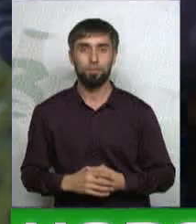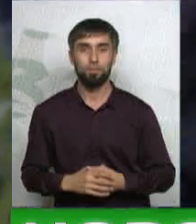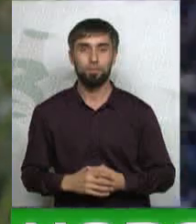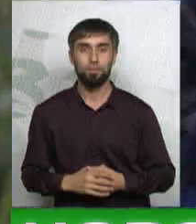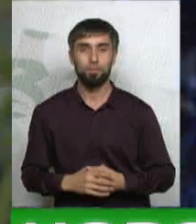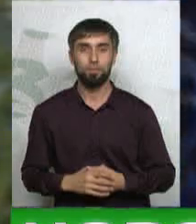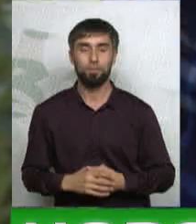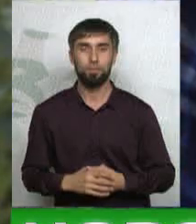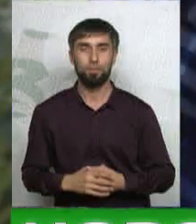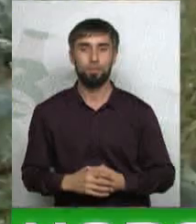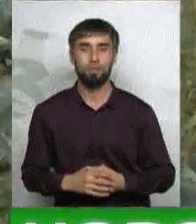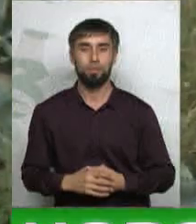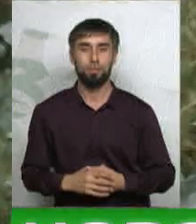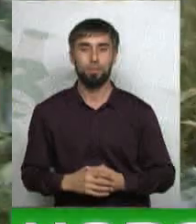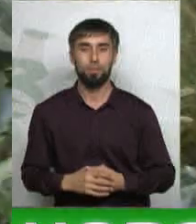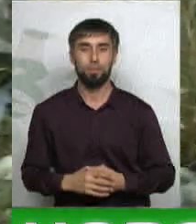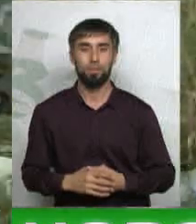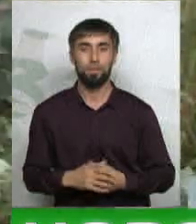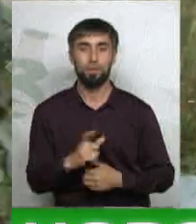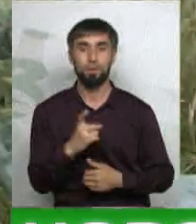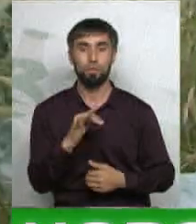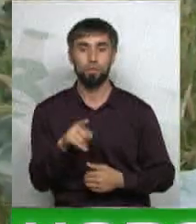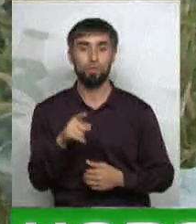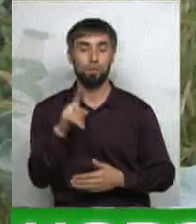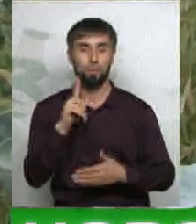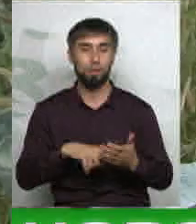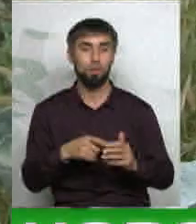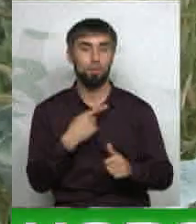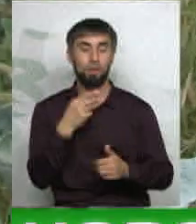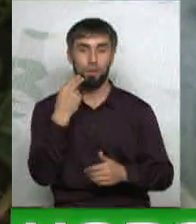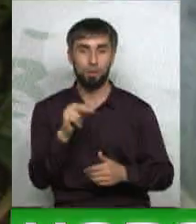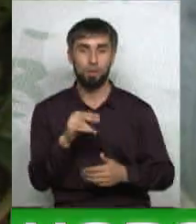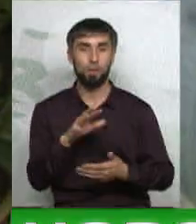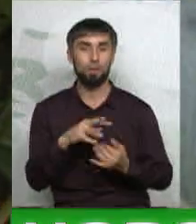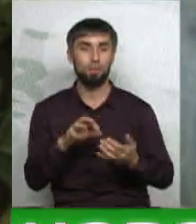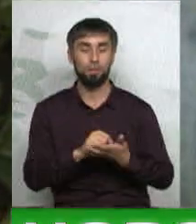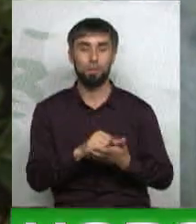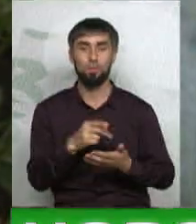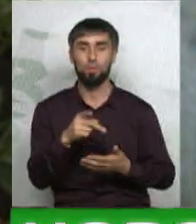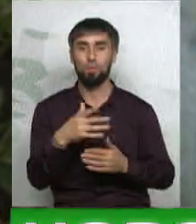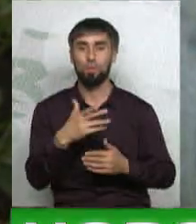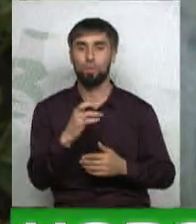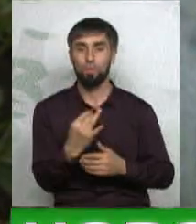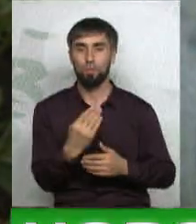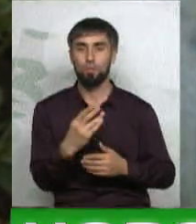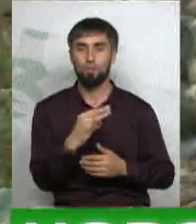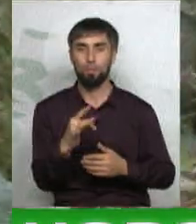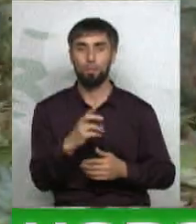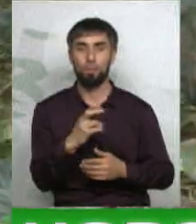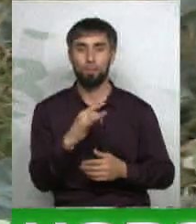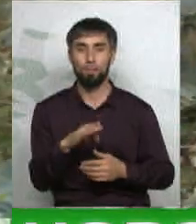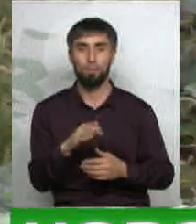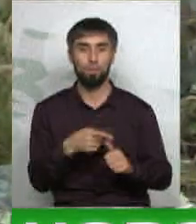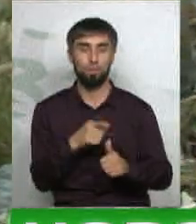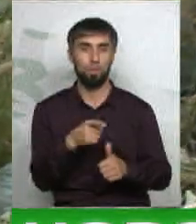чтобы чистота была. Хруст – признак качества, говорят земледельцы. Основной продукт борщевого набора в Гупе Беркут уродился